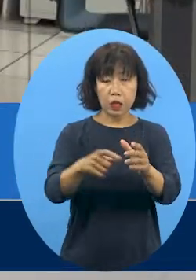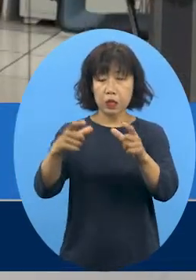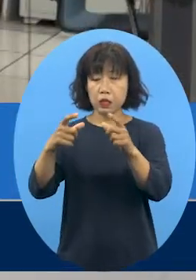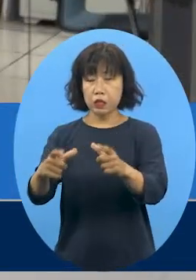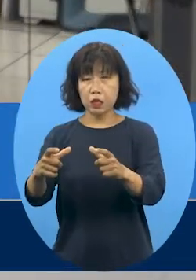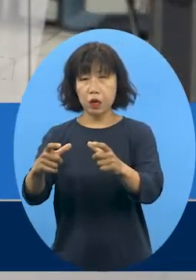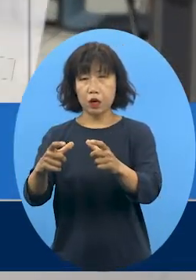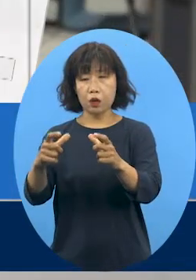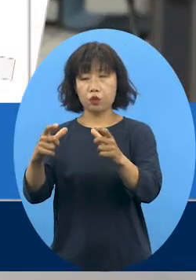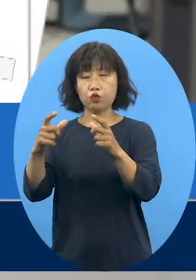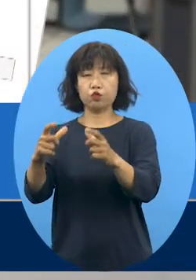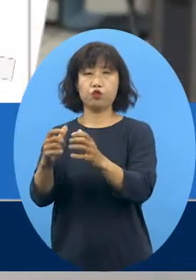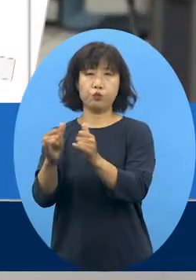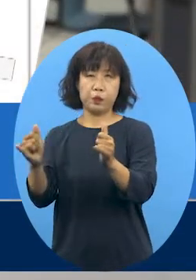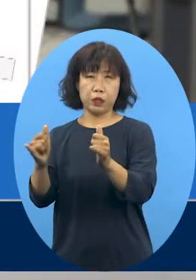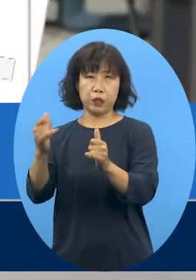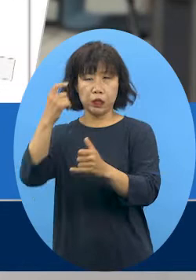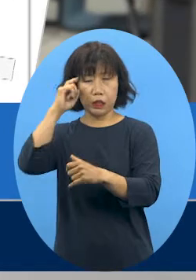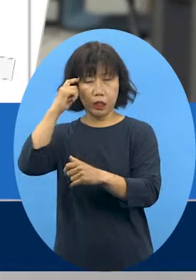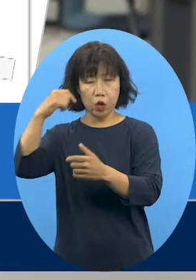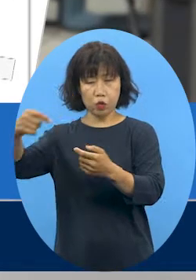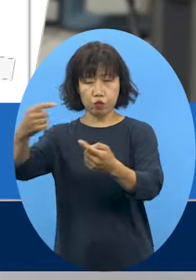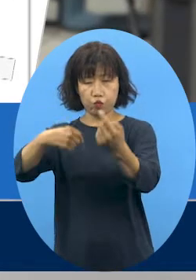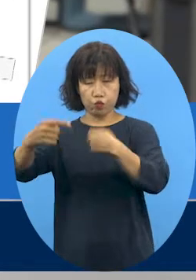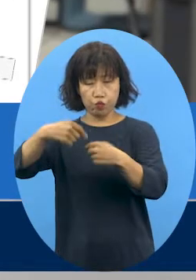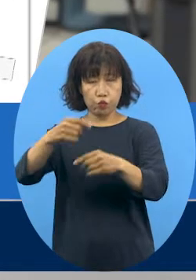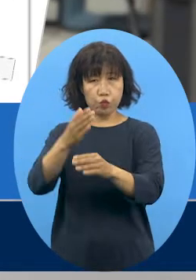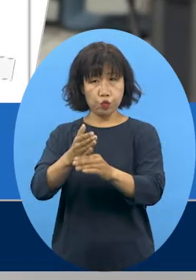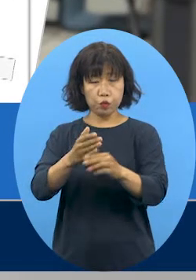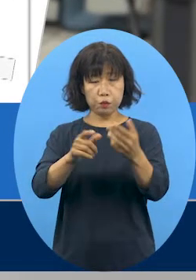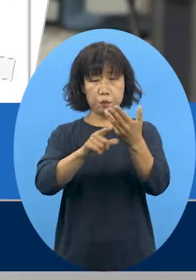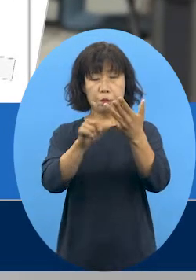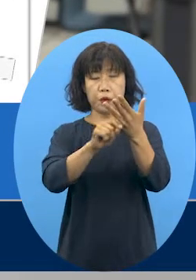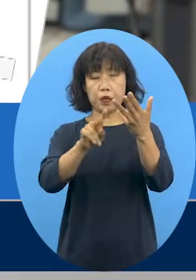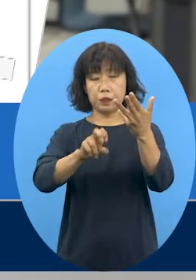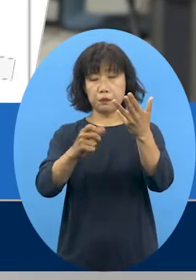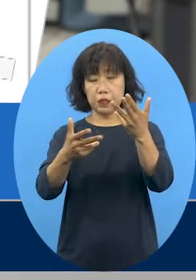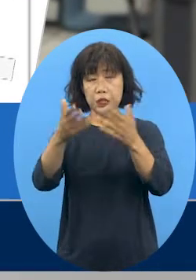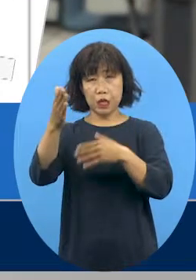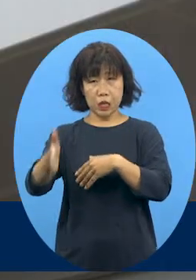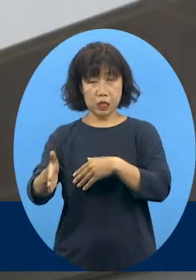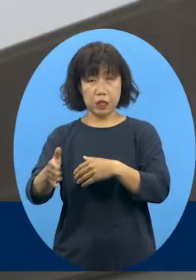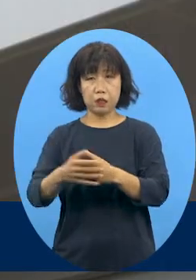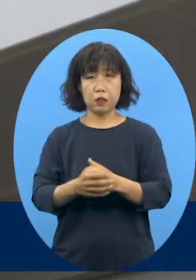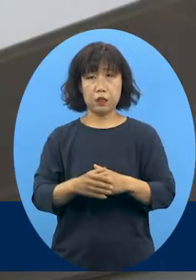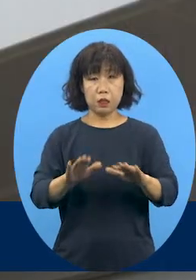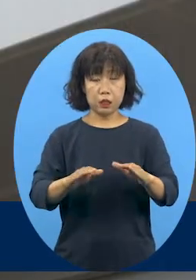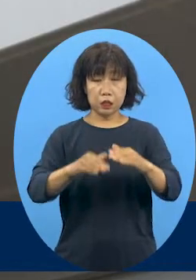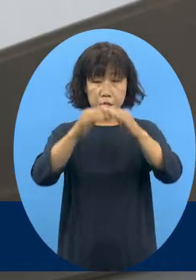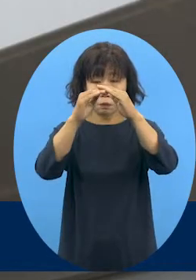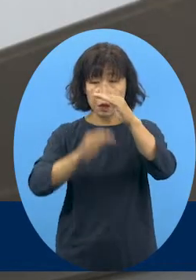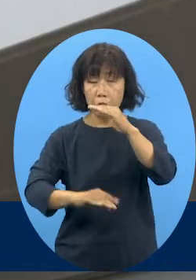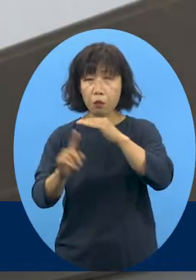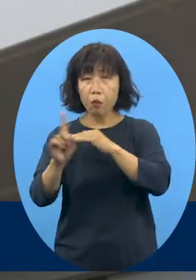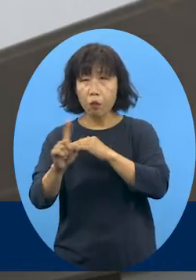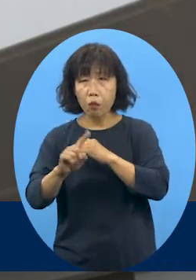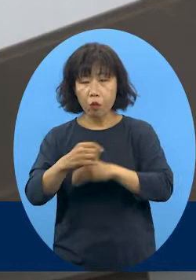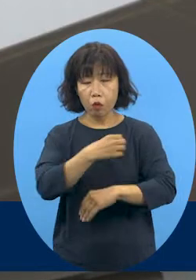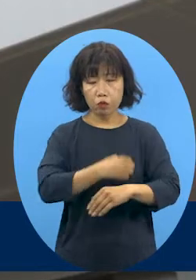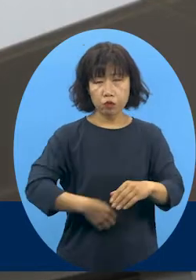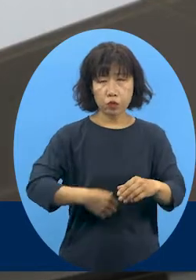위한 지역주민 의견 수렴 설문조사가 8월 27일 까지 진행됩니다 주요 삶은 내용으로는